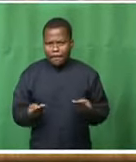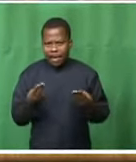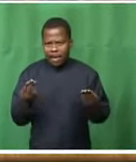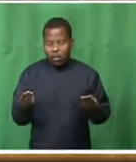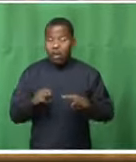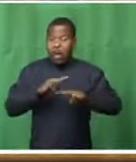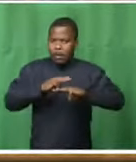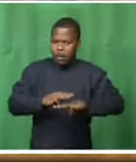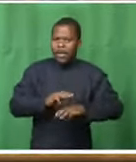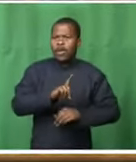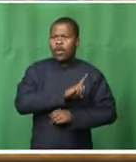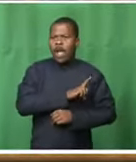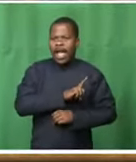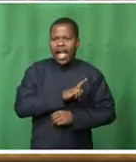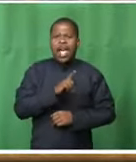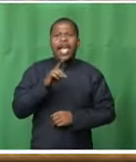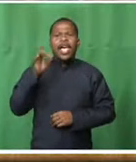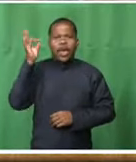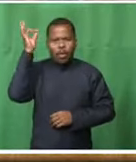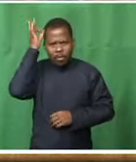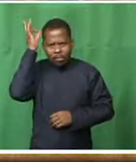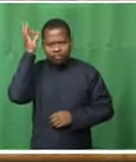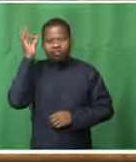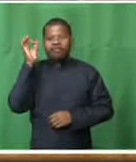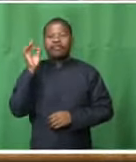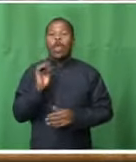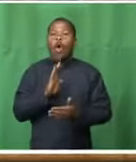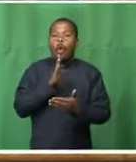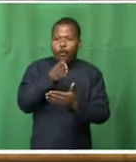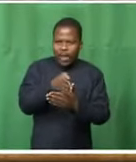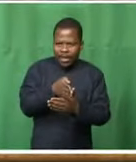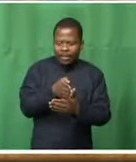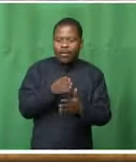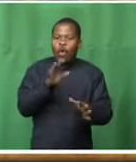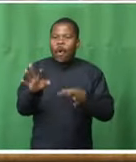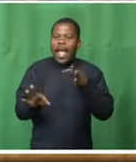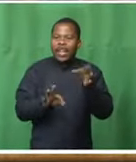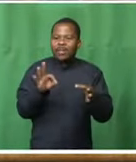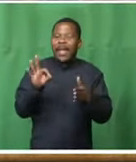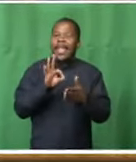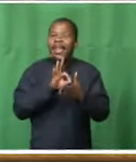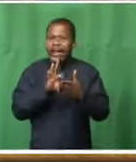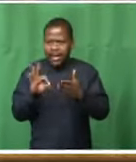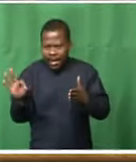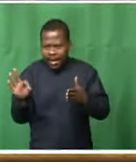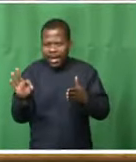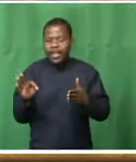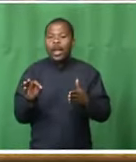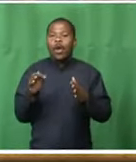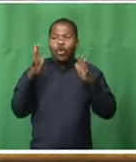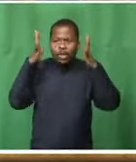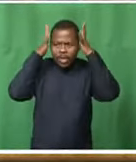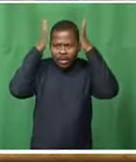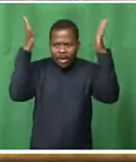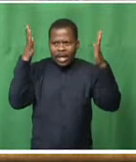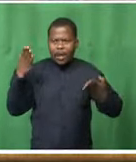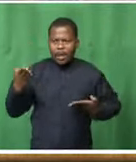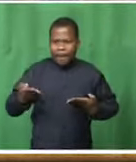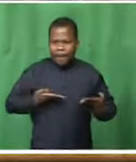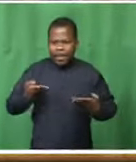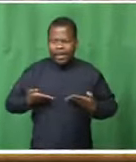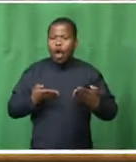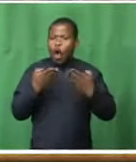kungumphumela webuciko lobusetulu bekukhanga bosomabhizinisi lebukhombise kusukela icala luhambo lwayo kulelive